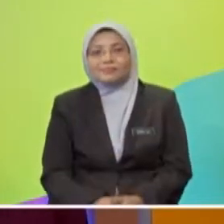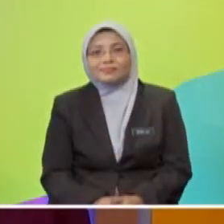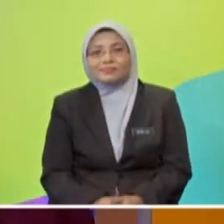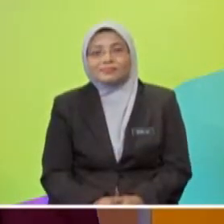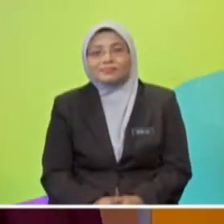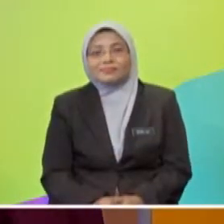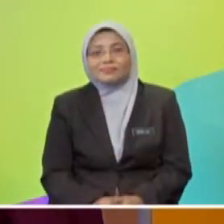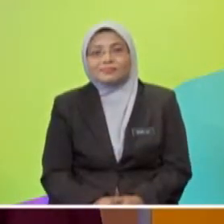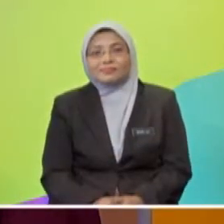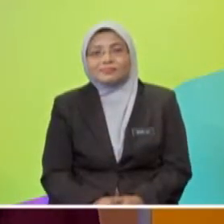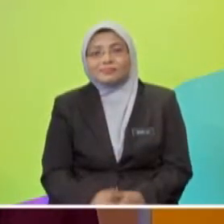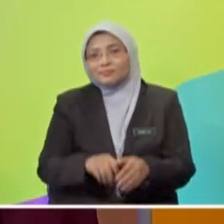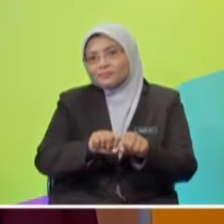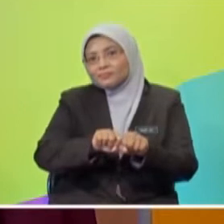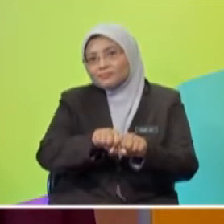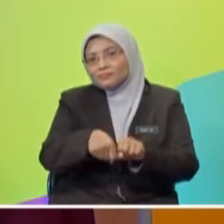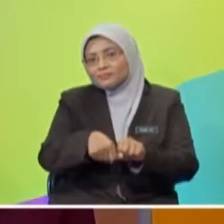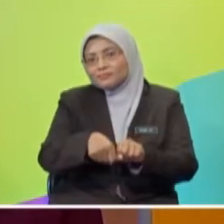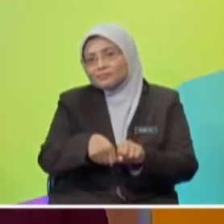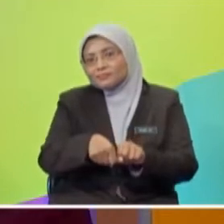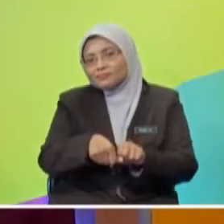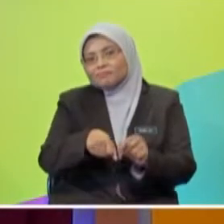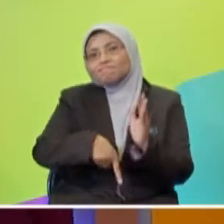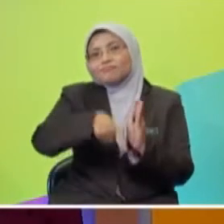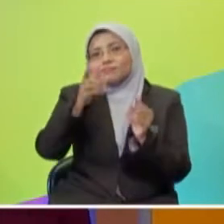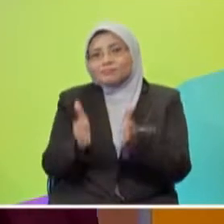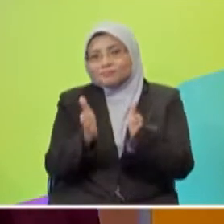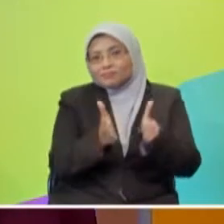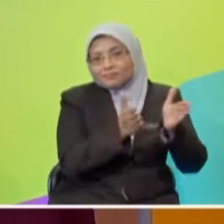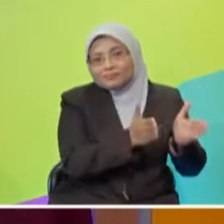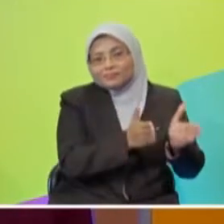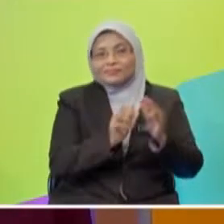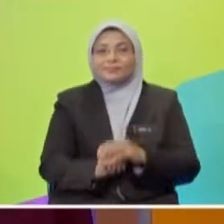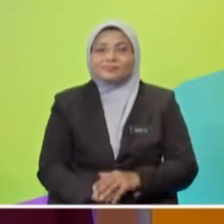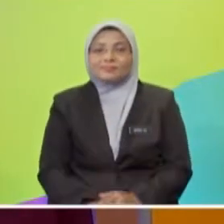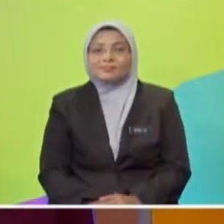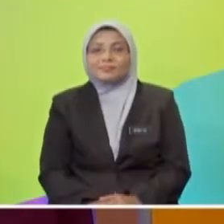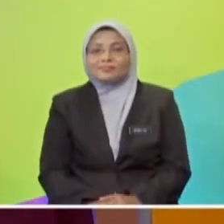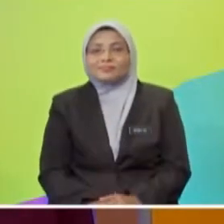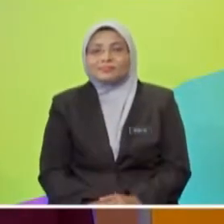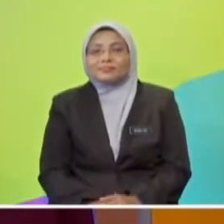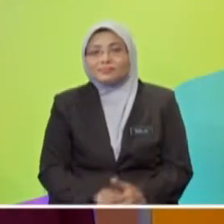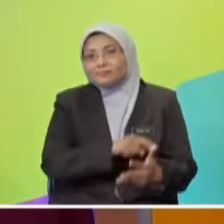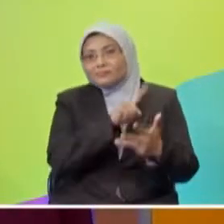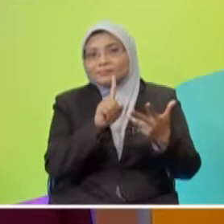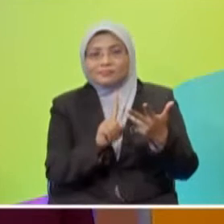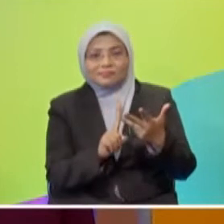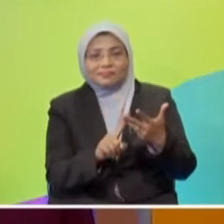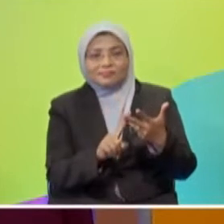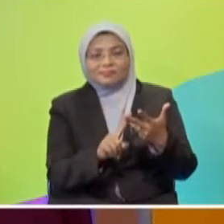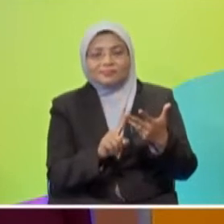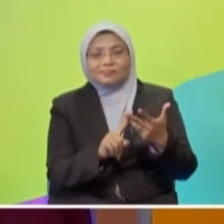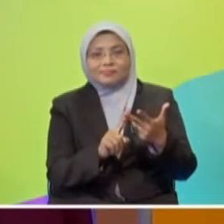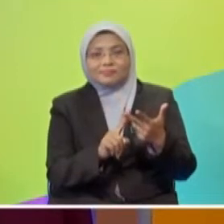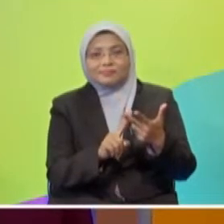untuk apa supaya tertera pokok sistem etika lebih sistem Oke kemudian semoga dalam